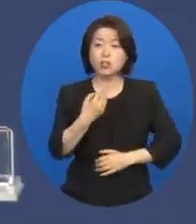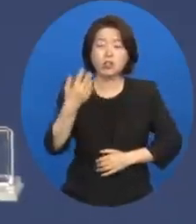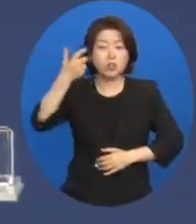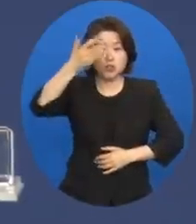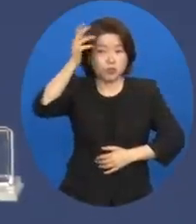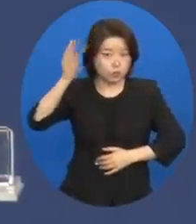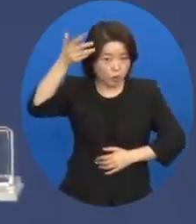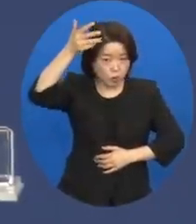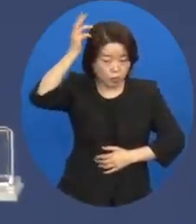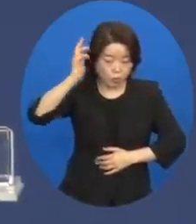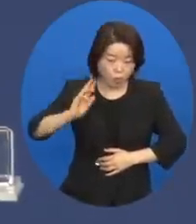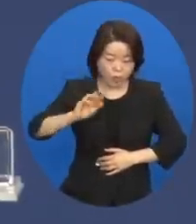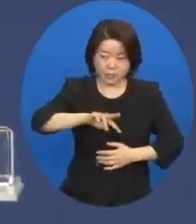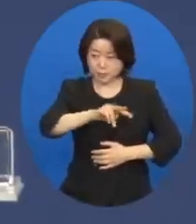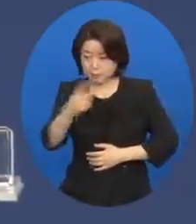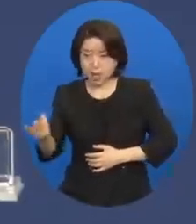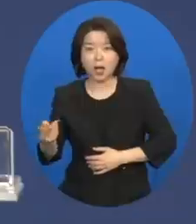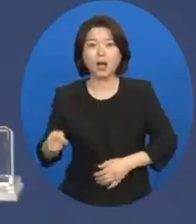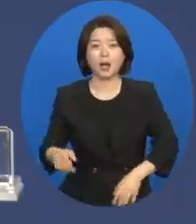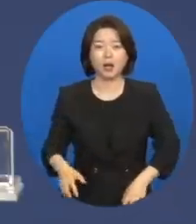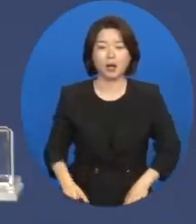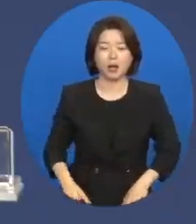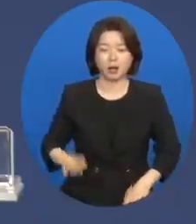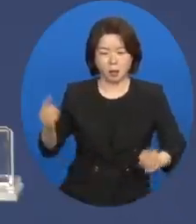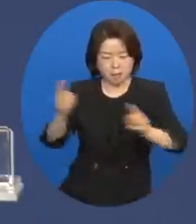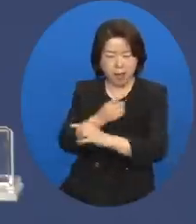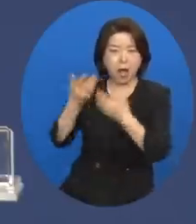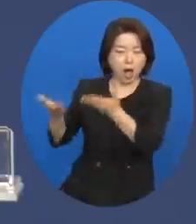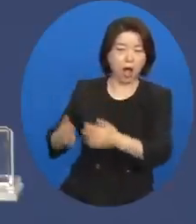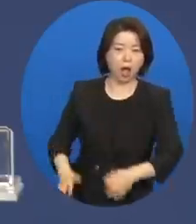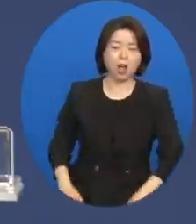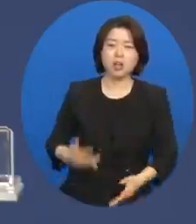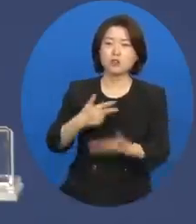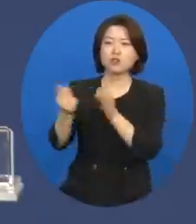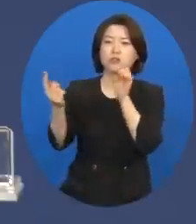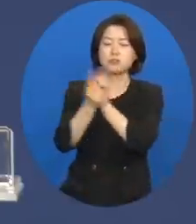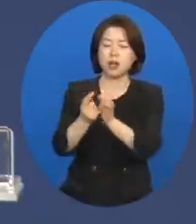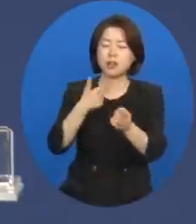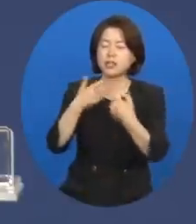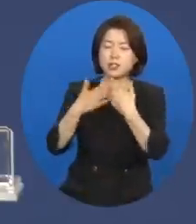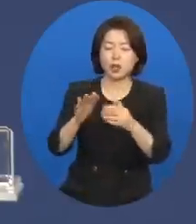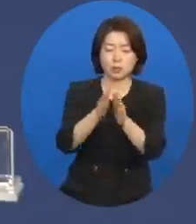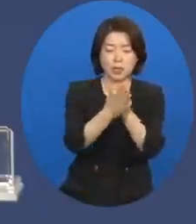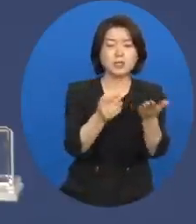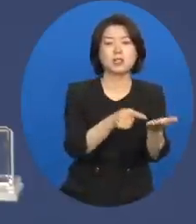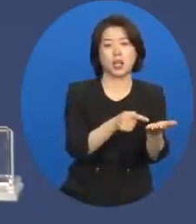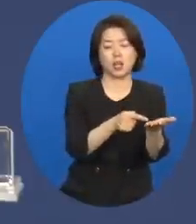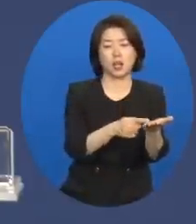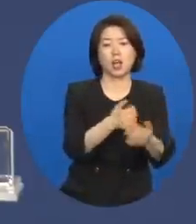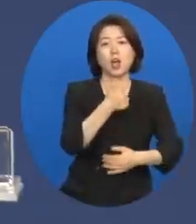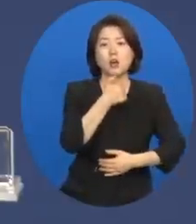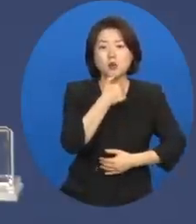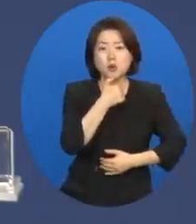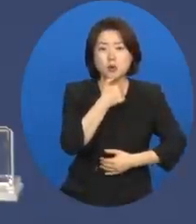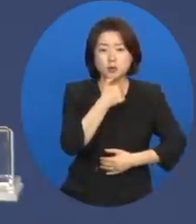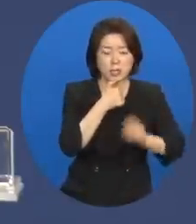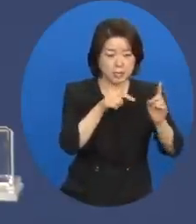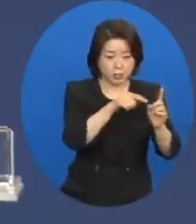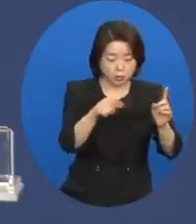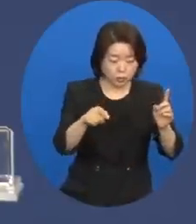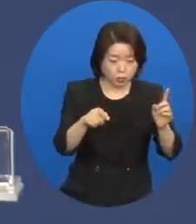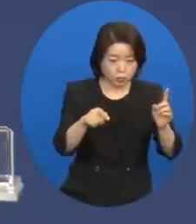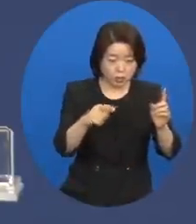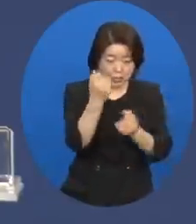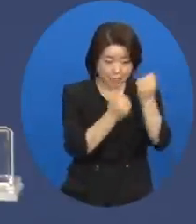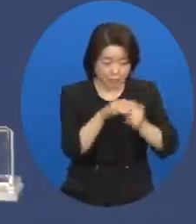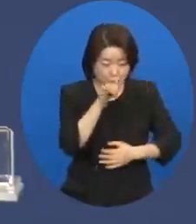웨슬레를 뒤집어 놔가지고 그래서 주님을 만나는 중생의 체험을 하게 한 책이 로마서 추석 서문을 듣다가